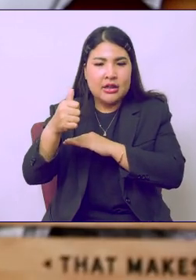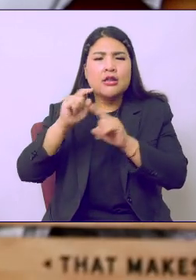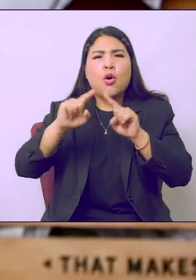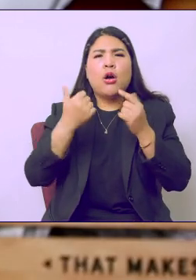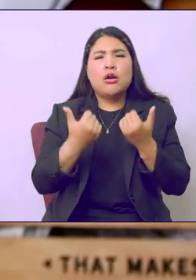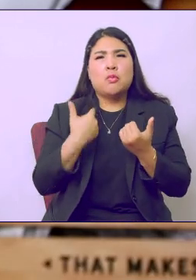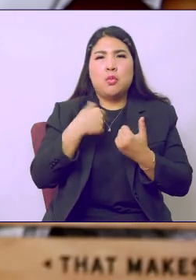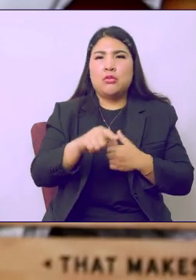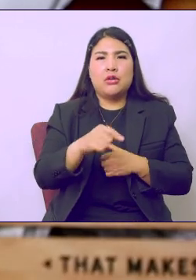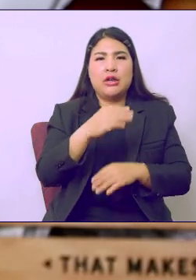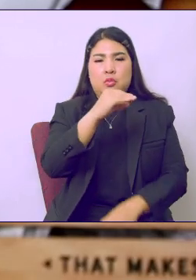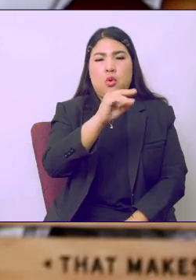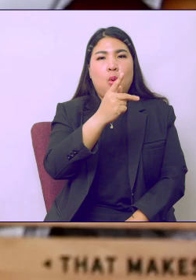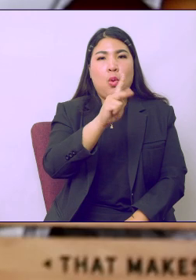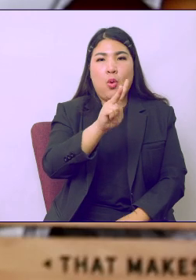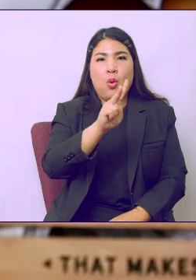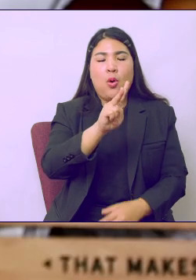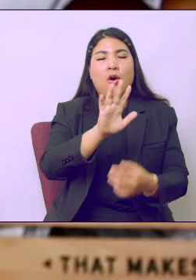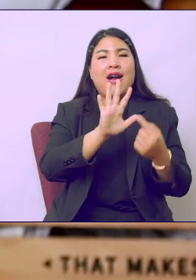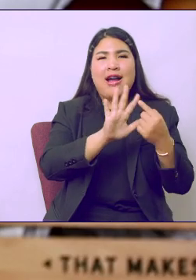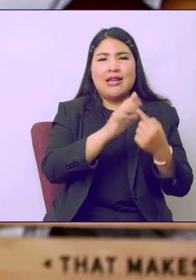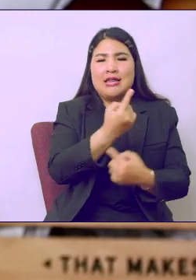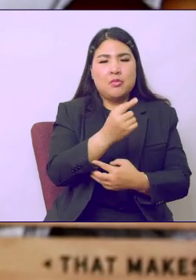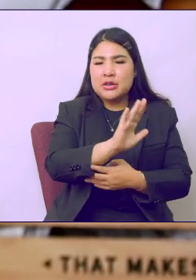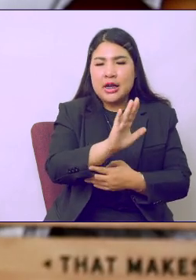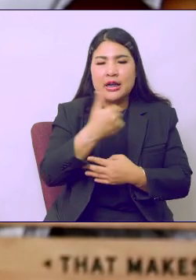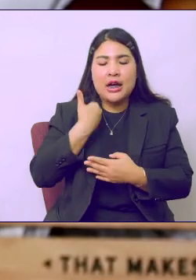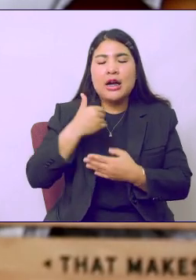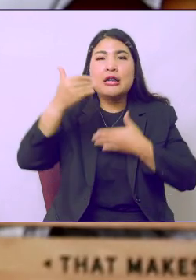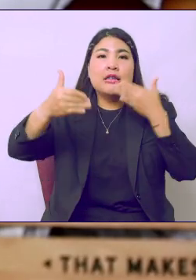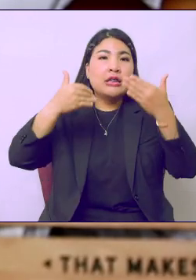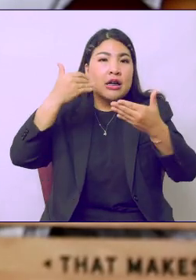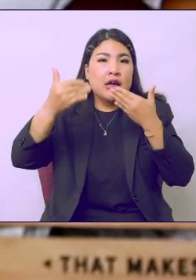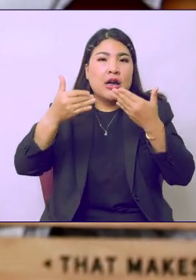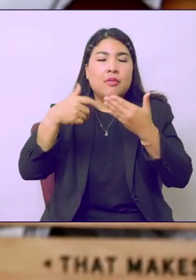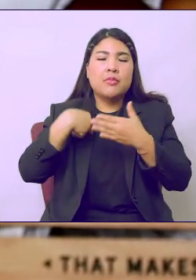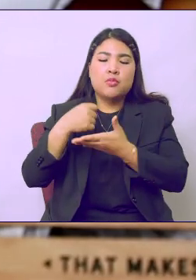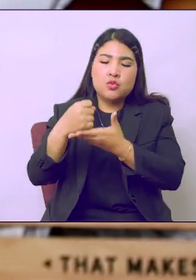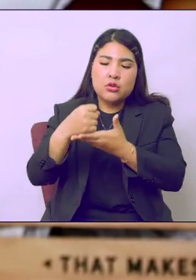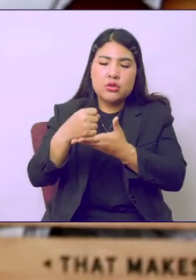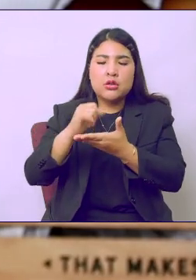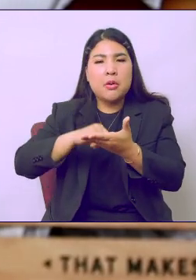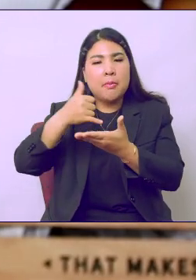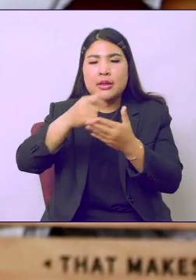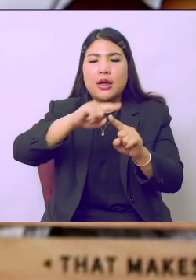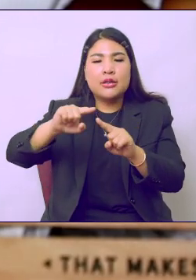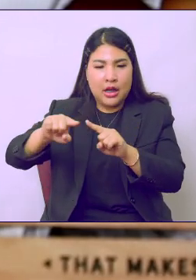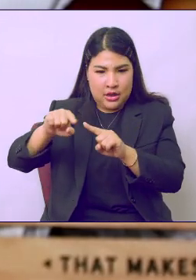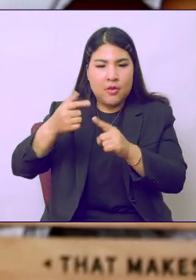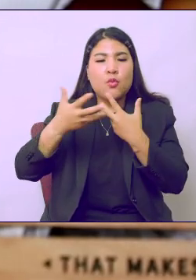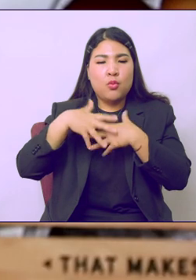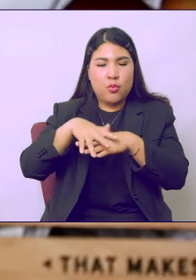โนไม่ได้เป็นโยคะอย่างเดียวนะครับทำงานร่วมกับอ่านักกิจกรรมบำบัดและก็นักกายภาพบำบัดนะครับ